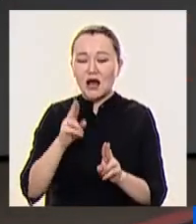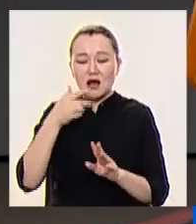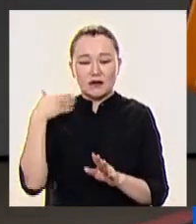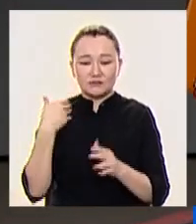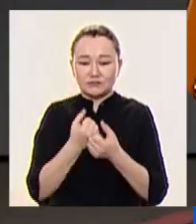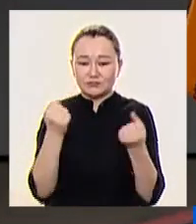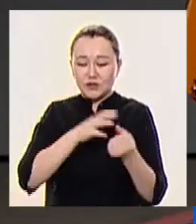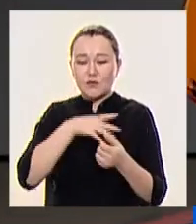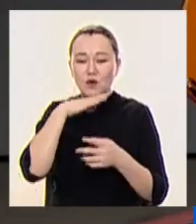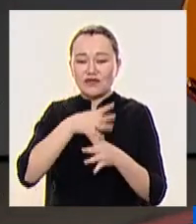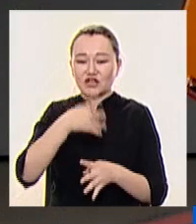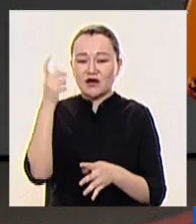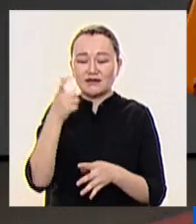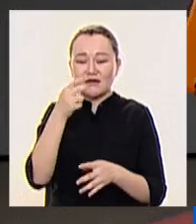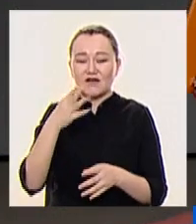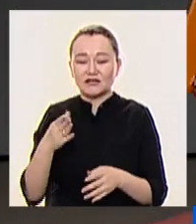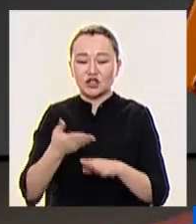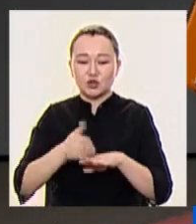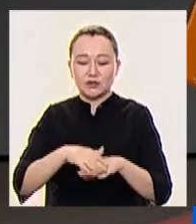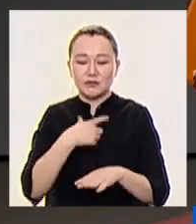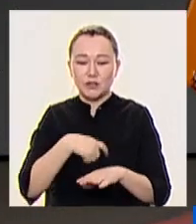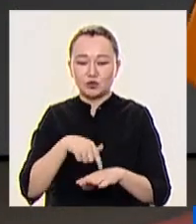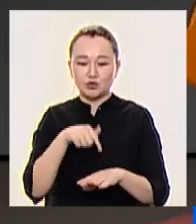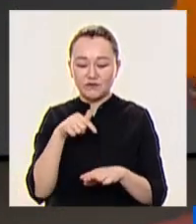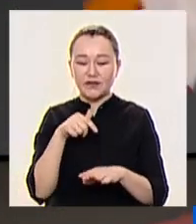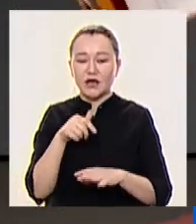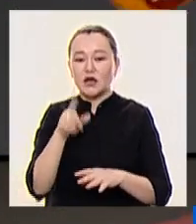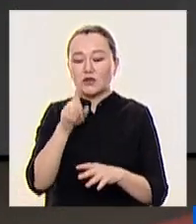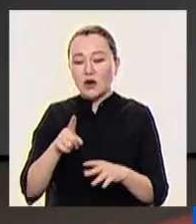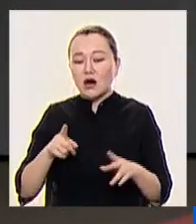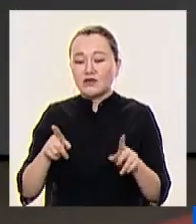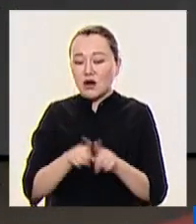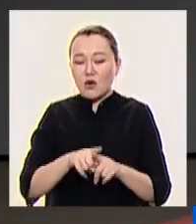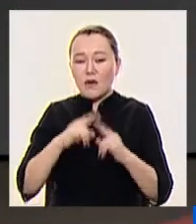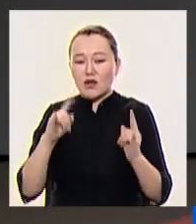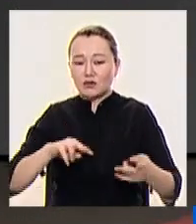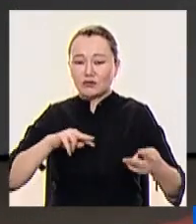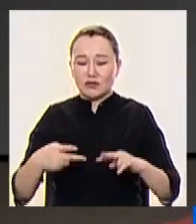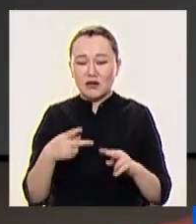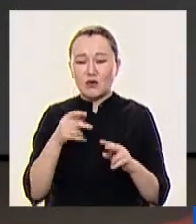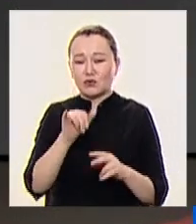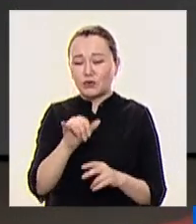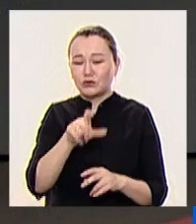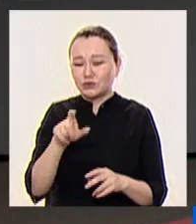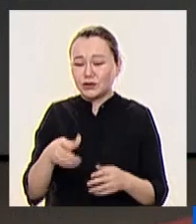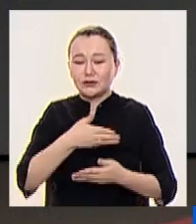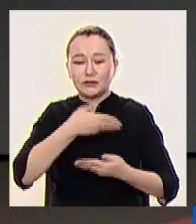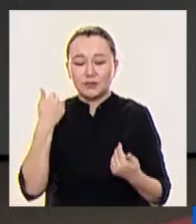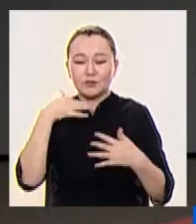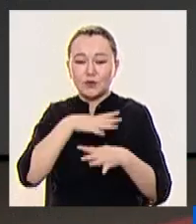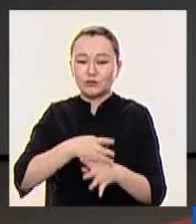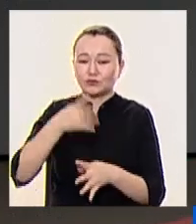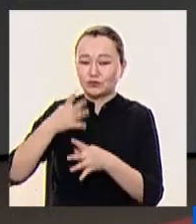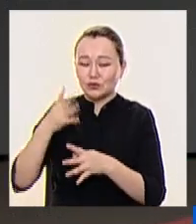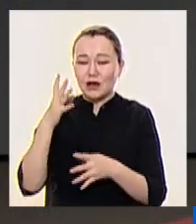накануне в многоэтажном доме. Хозяин квартиры в тяжелом состоянии. Однако альтернативы баллонам у горожан нет. Ведь сотни многоэтажек